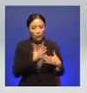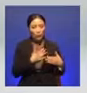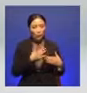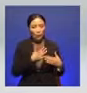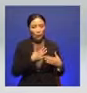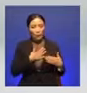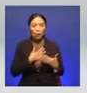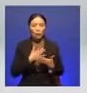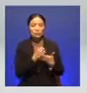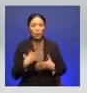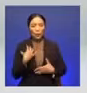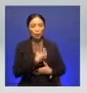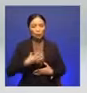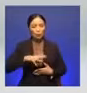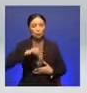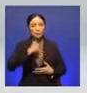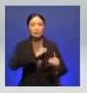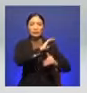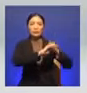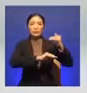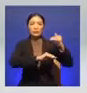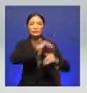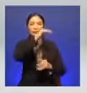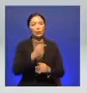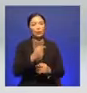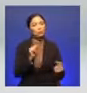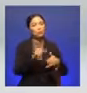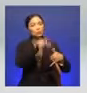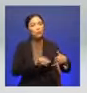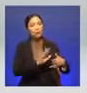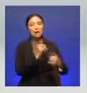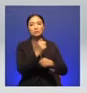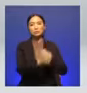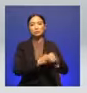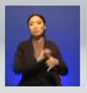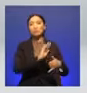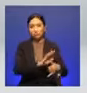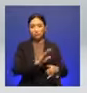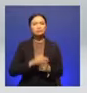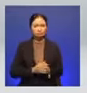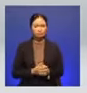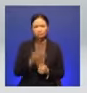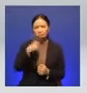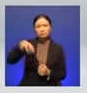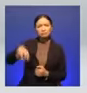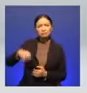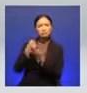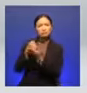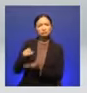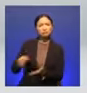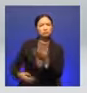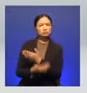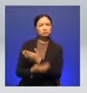นะครับพัฒนาการเด็กนะครับให้เด็กเนี่ยเติบโตสนวัยเราก็คิดว่าความรู้เหล่านี้ทำไมเด็กในสารสงเคราะห์ไม่มีโอก